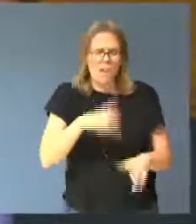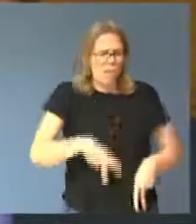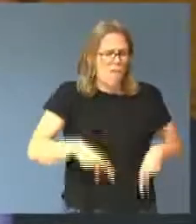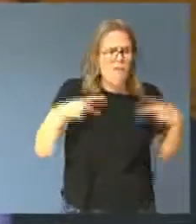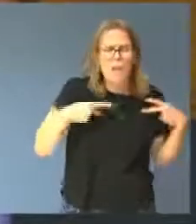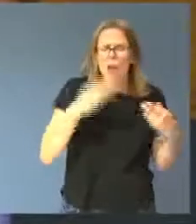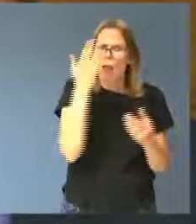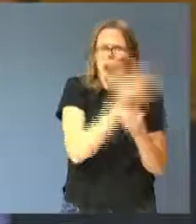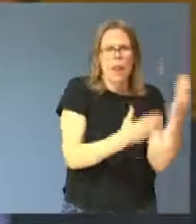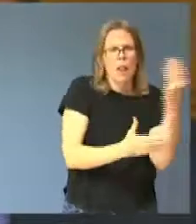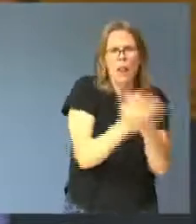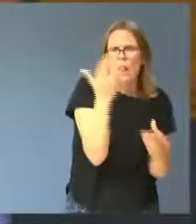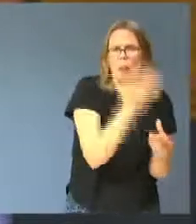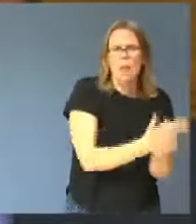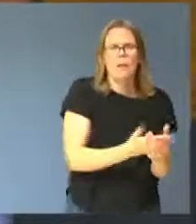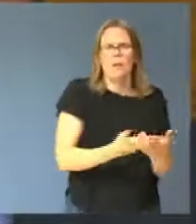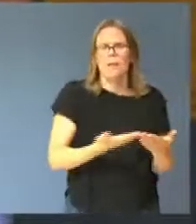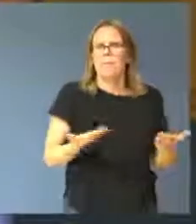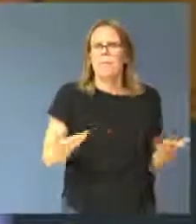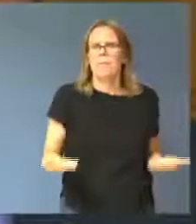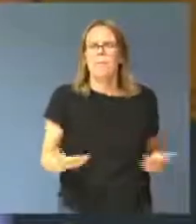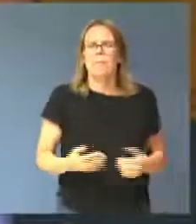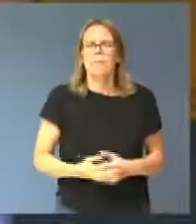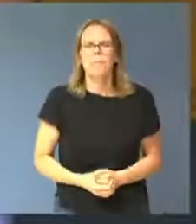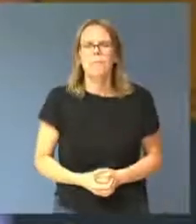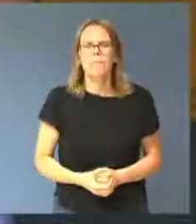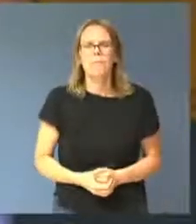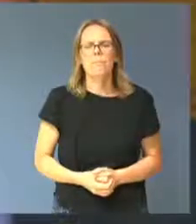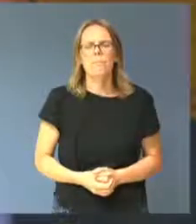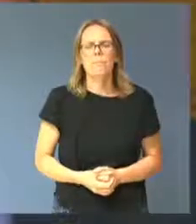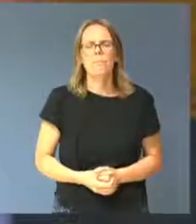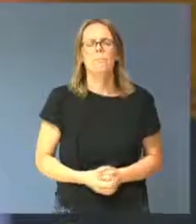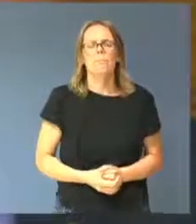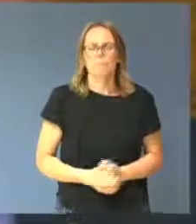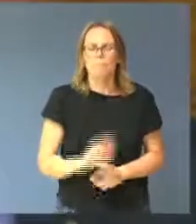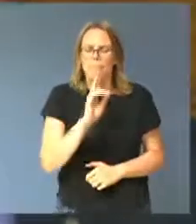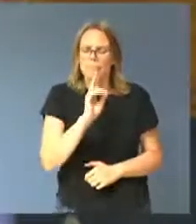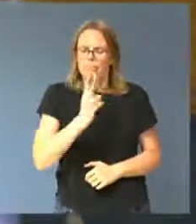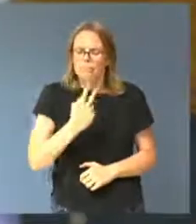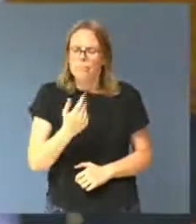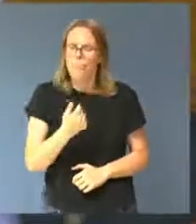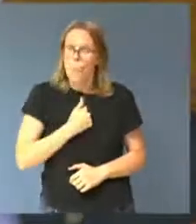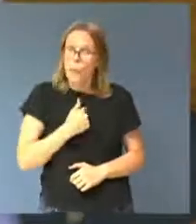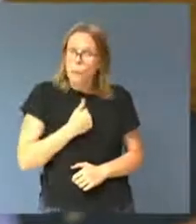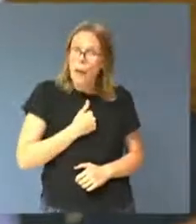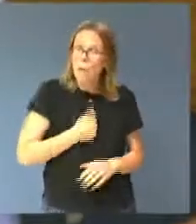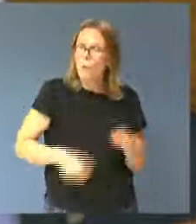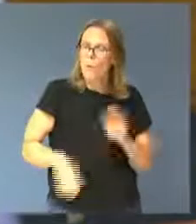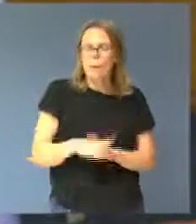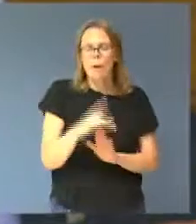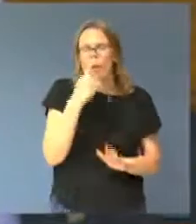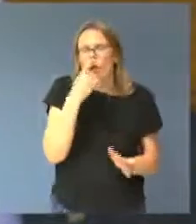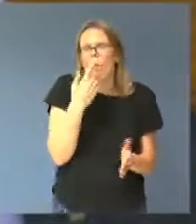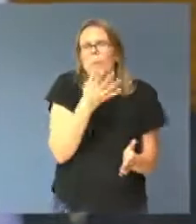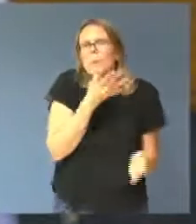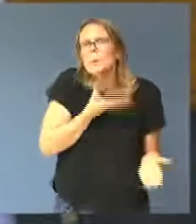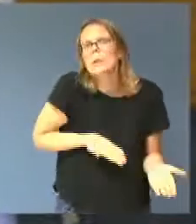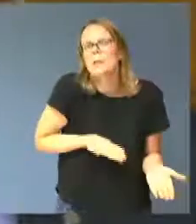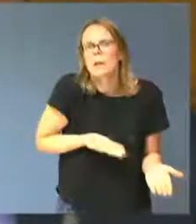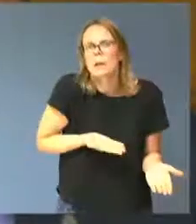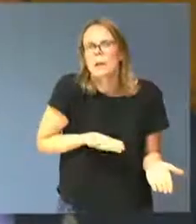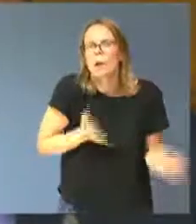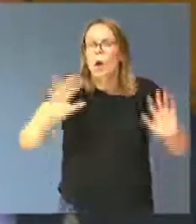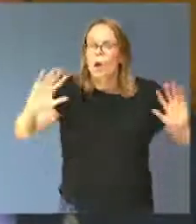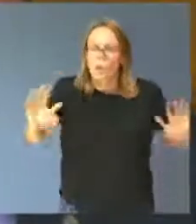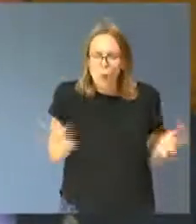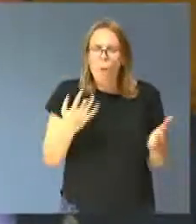À partir de là, je me suis posé un certain nombre de questions, et je reconnais que j'ai moi-même évolué sur le sujet. Comment mettre